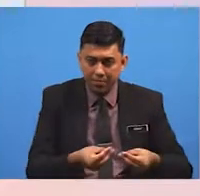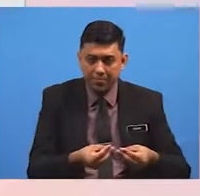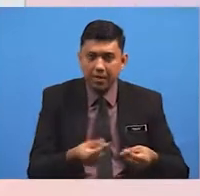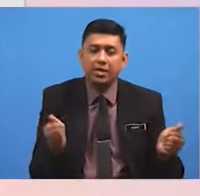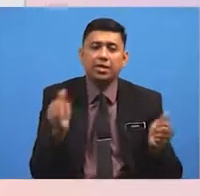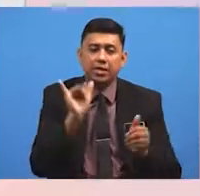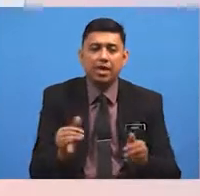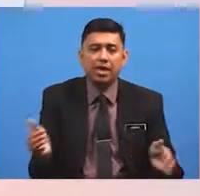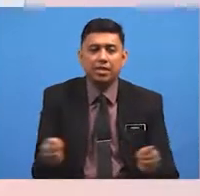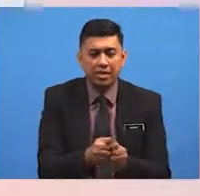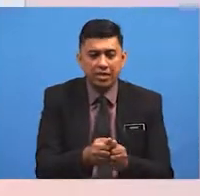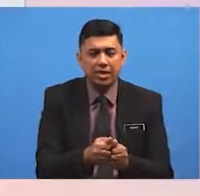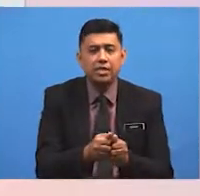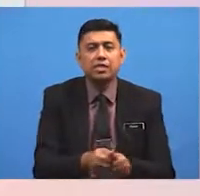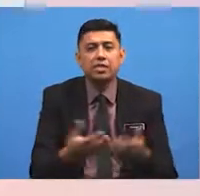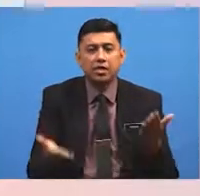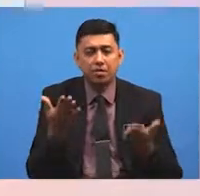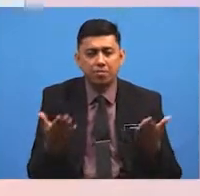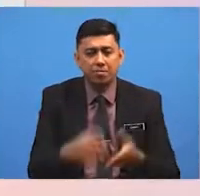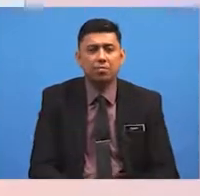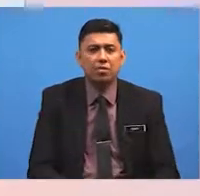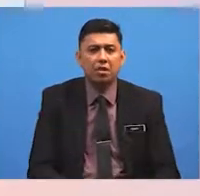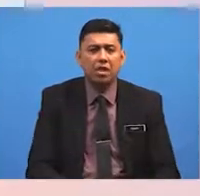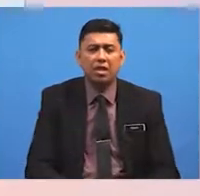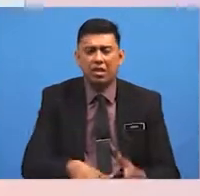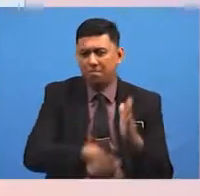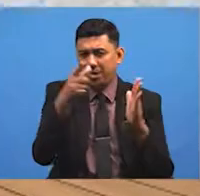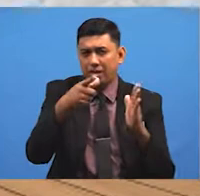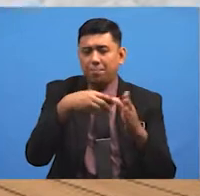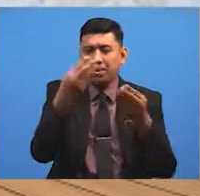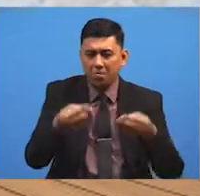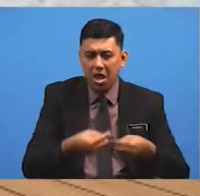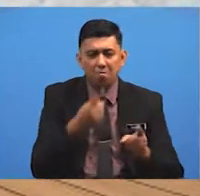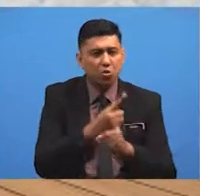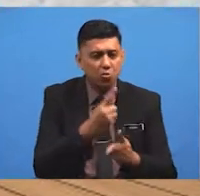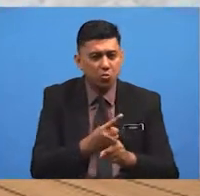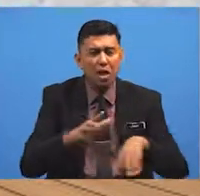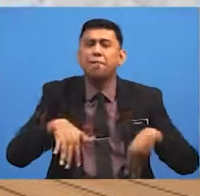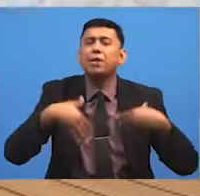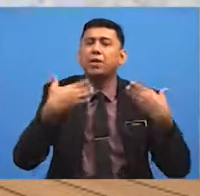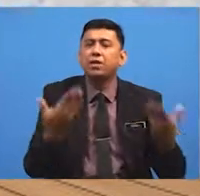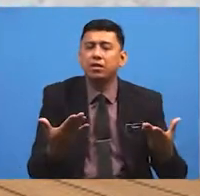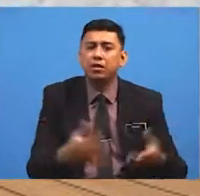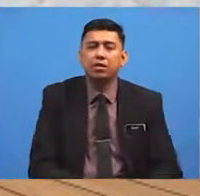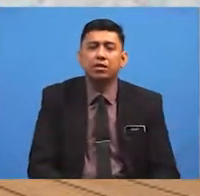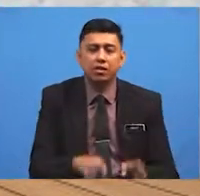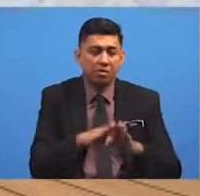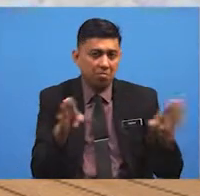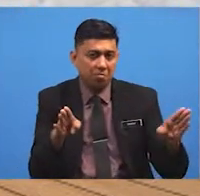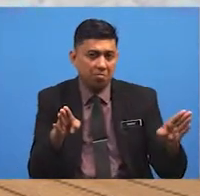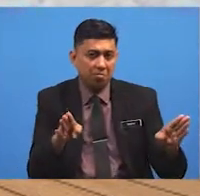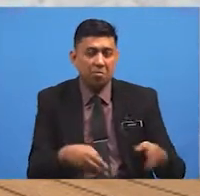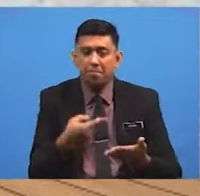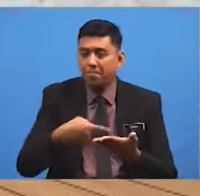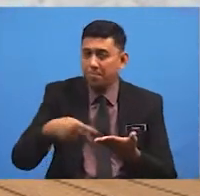Jungle melebihi daripada menerima asing Bagaimana bule perbandingan bagi